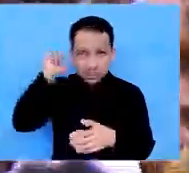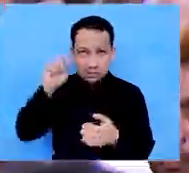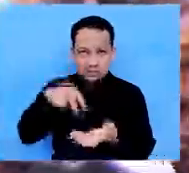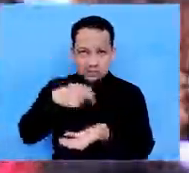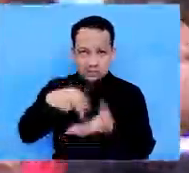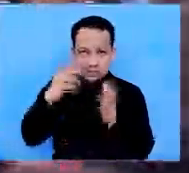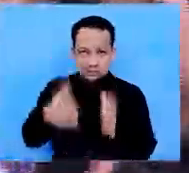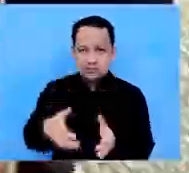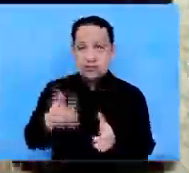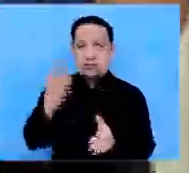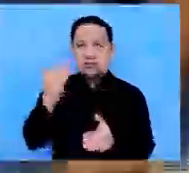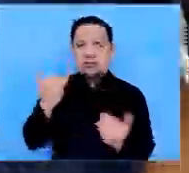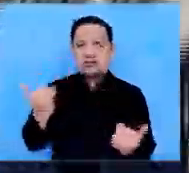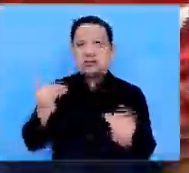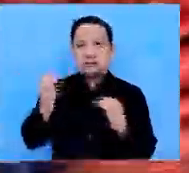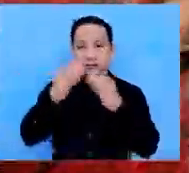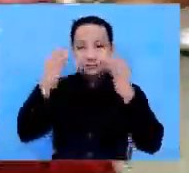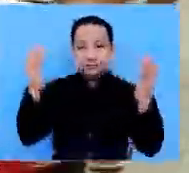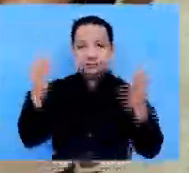Chinese New Year ngayong taon.